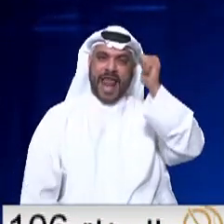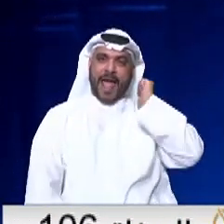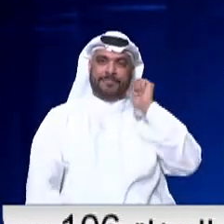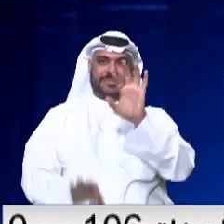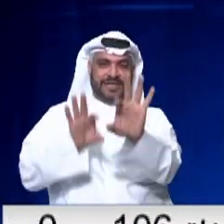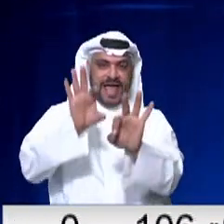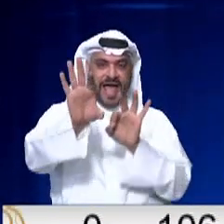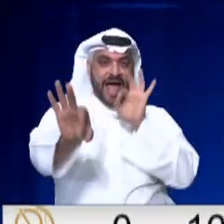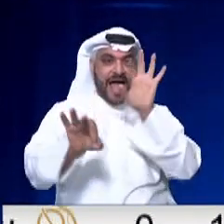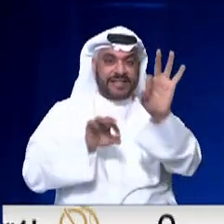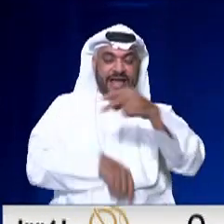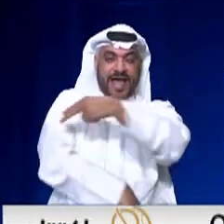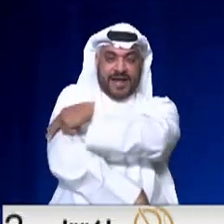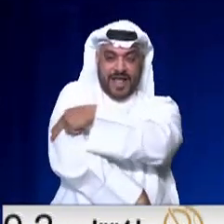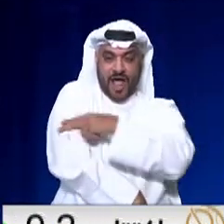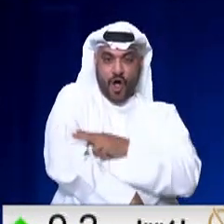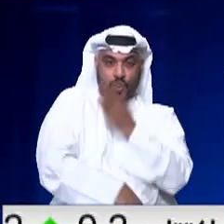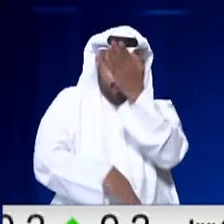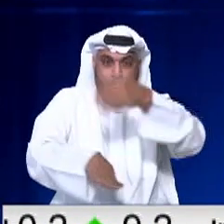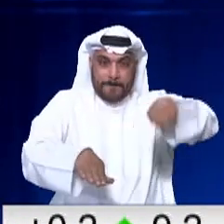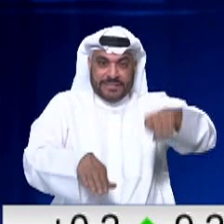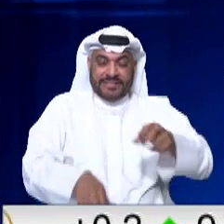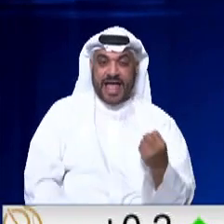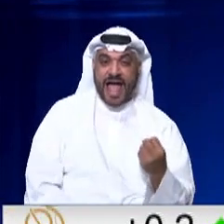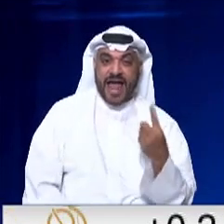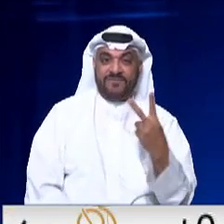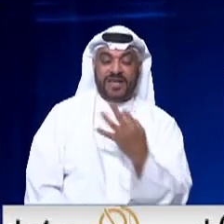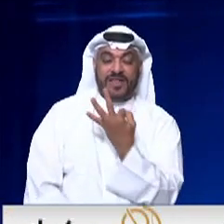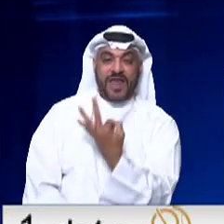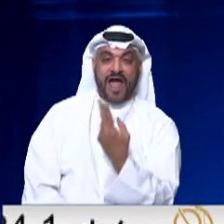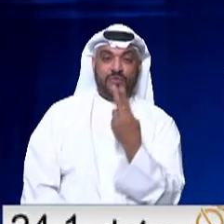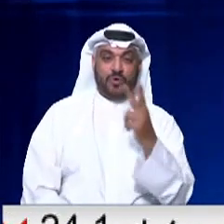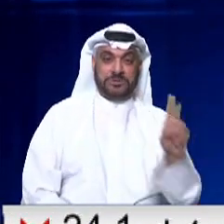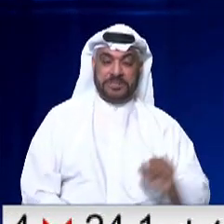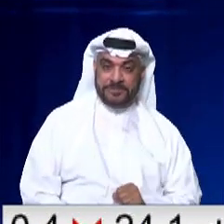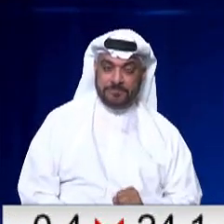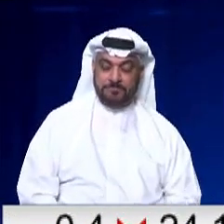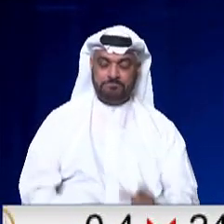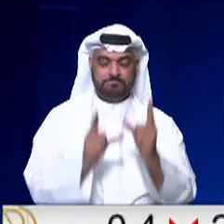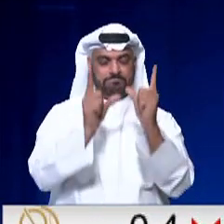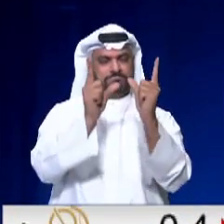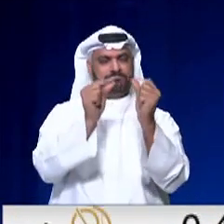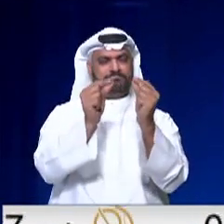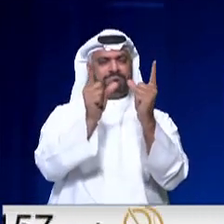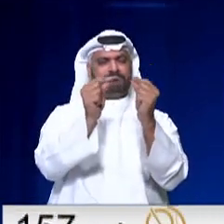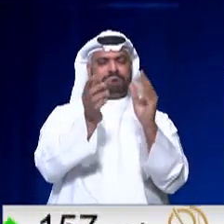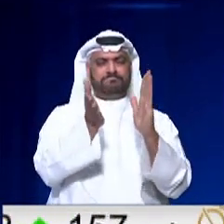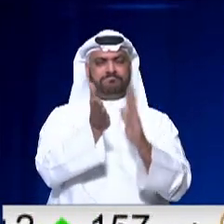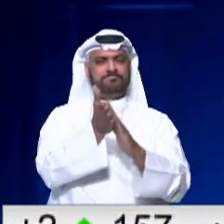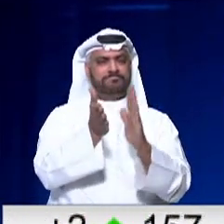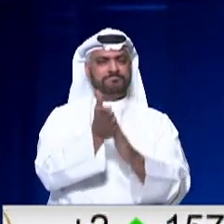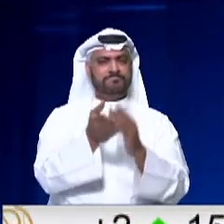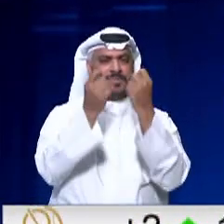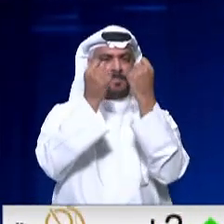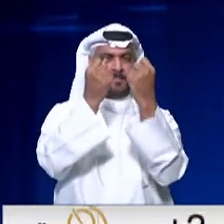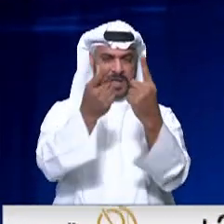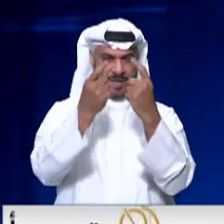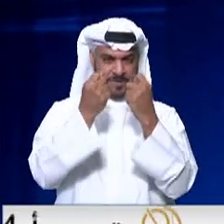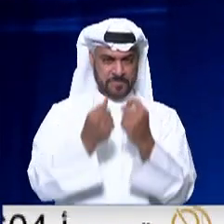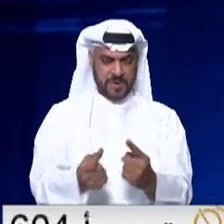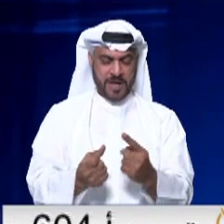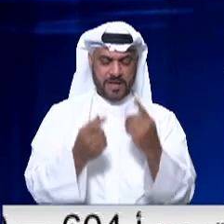أعضاء مجلس الأمة 2023، مثمنا سموه حفظه الله ما عبر عنه سموه من